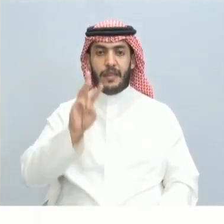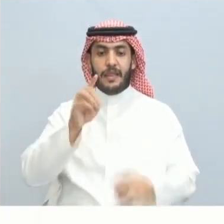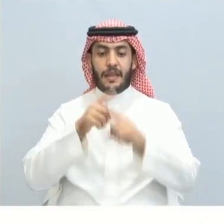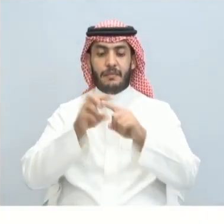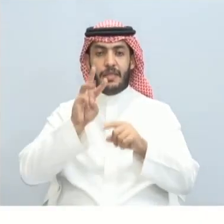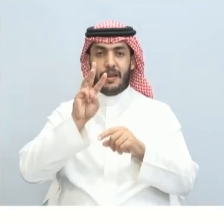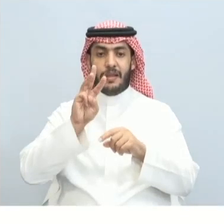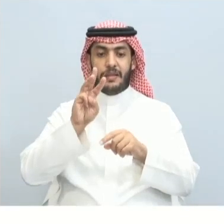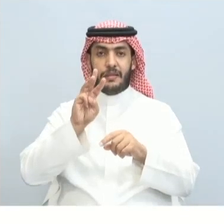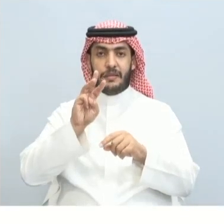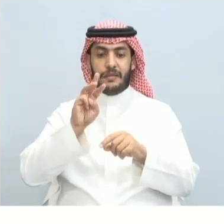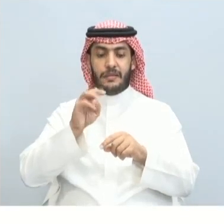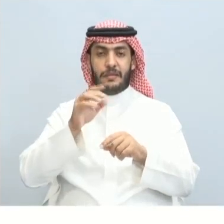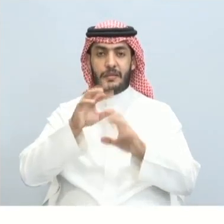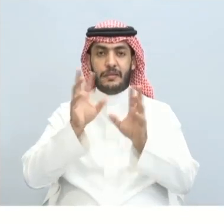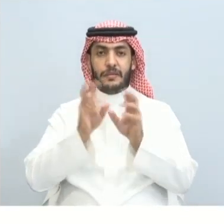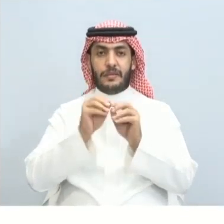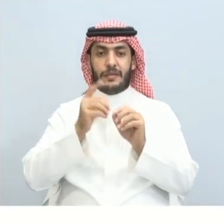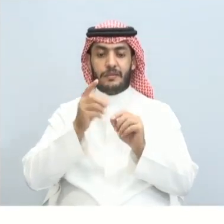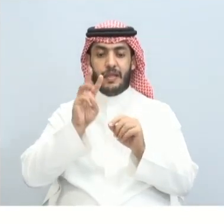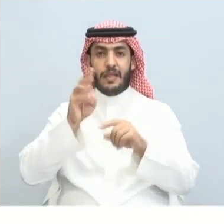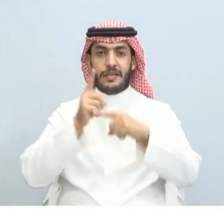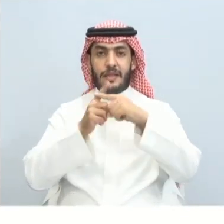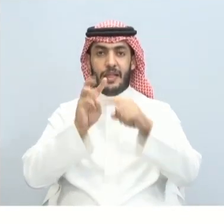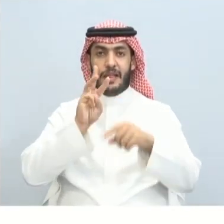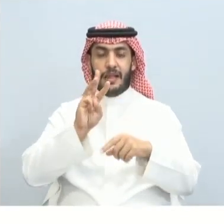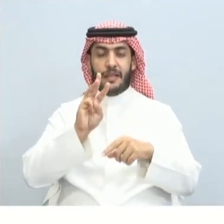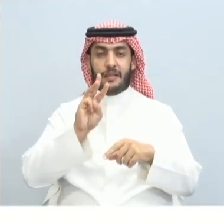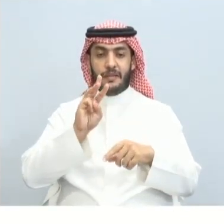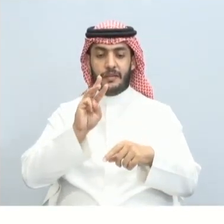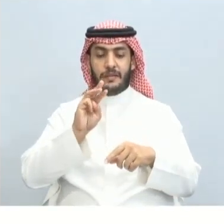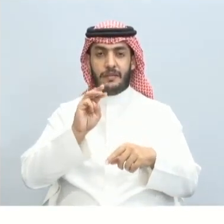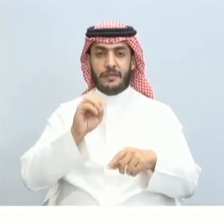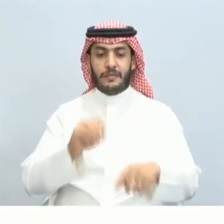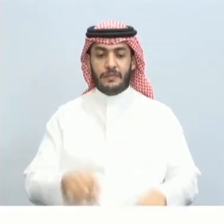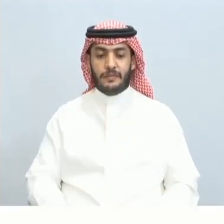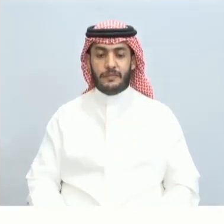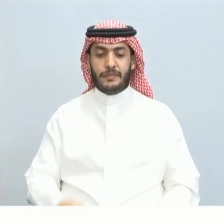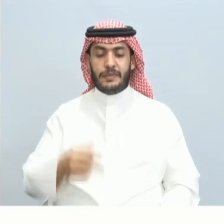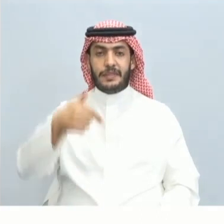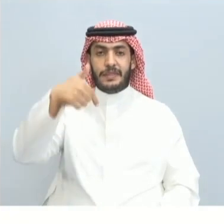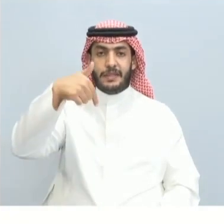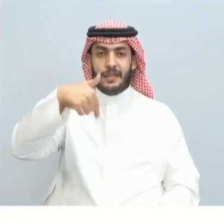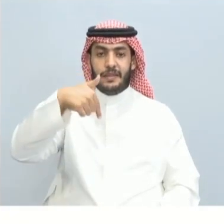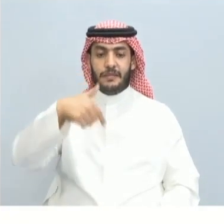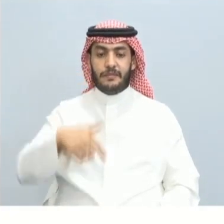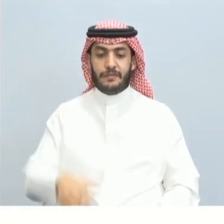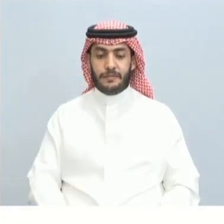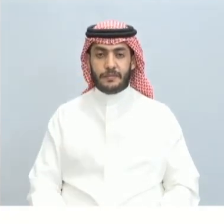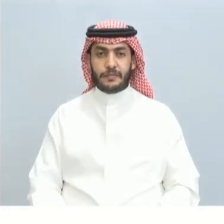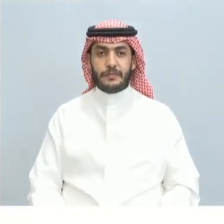زائد ثلاثه ما هو حاصل جمع ثلاثه زائد ثلاثه نعم ثلاثه زائد ثلاثه تساوي سته